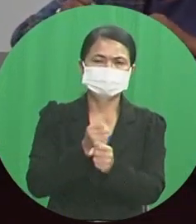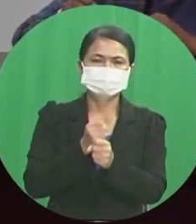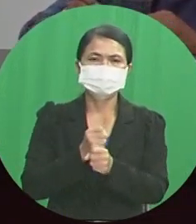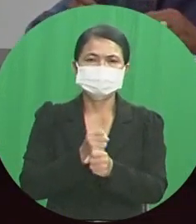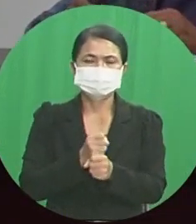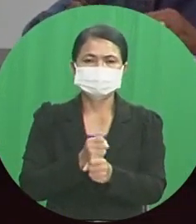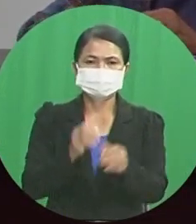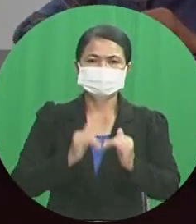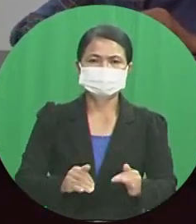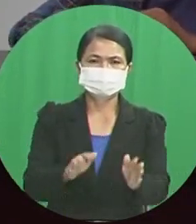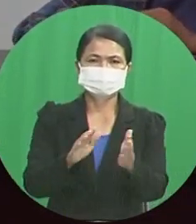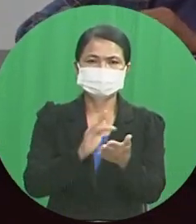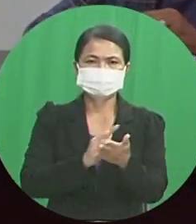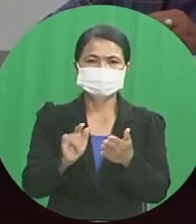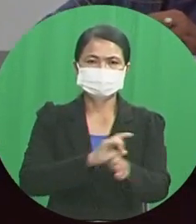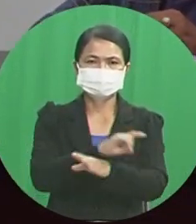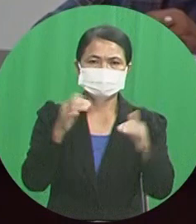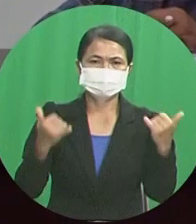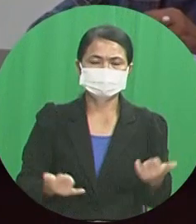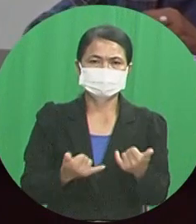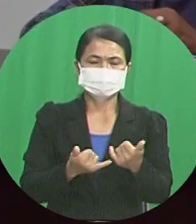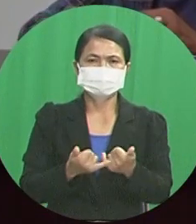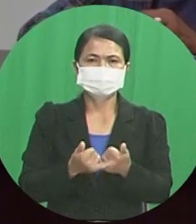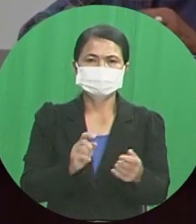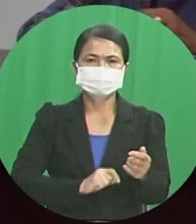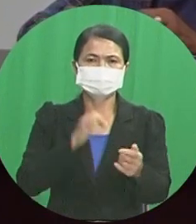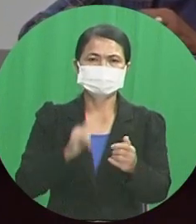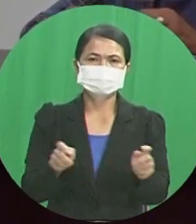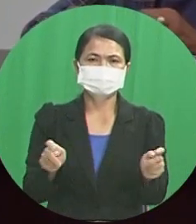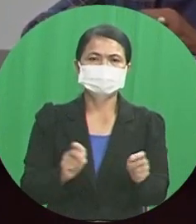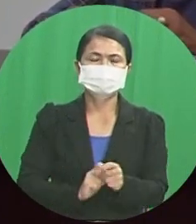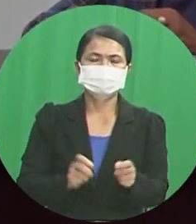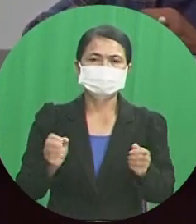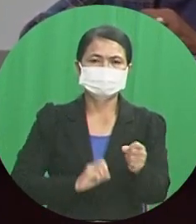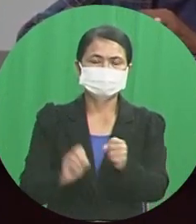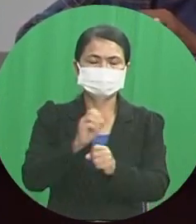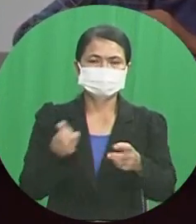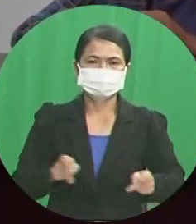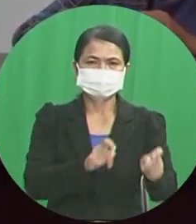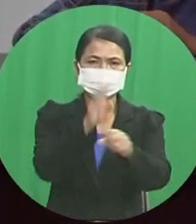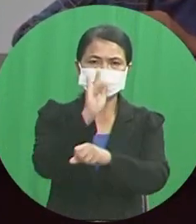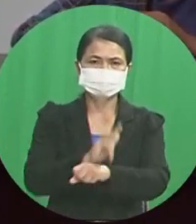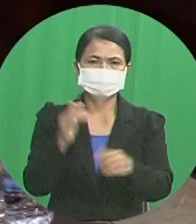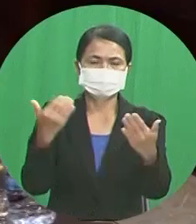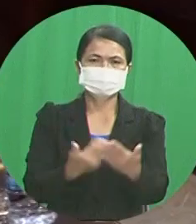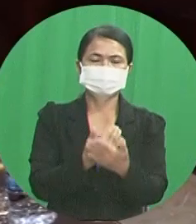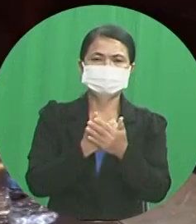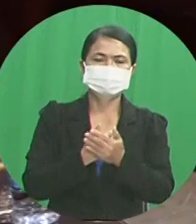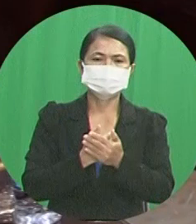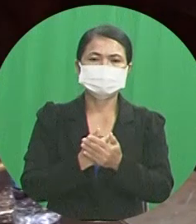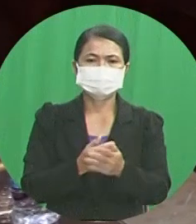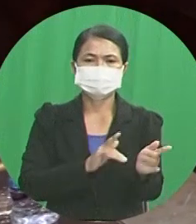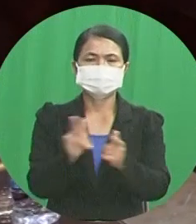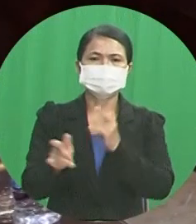ស្របទៅនឹងបរិបទនាពេលបច្ចុប្បន្នគឺការរស់នៅជាមួយ COVID-19 តាមគន្លងប្រក្រតីភាពថ្មីការ